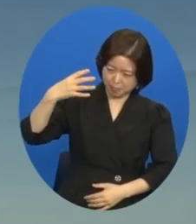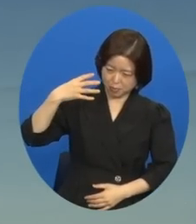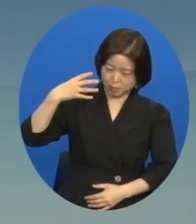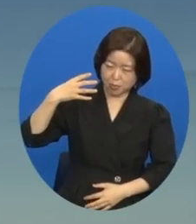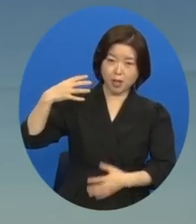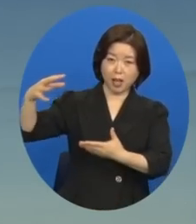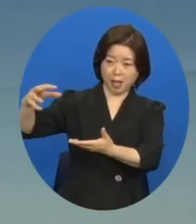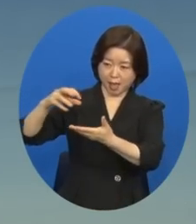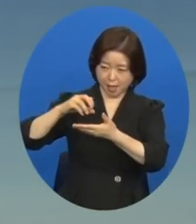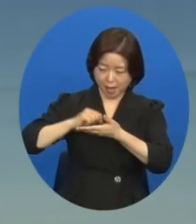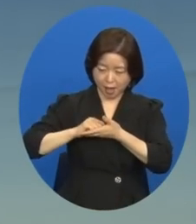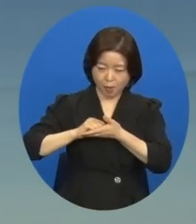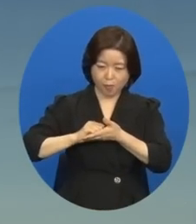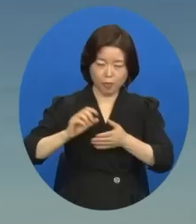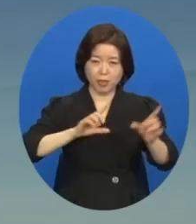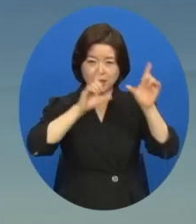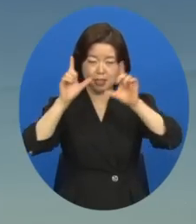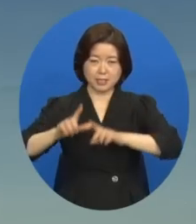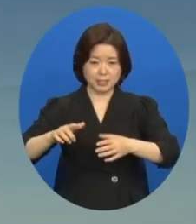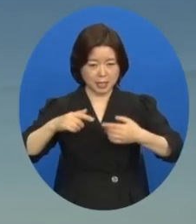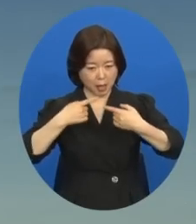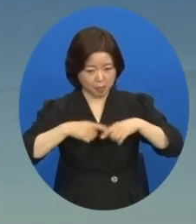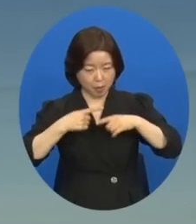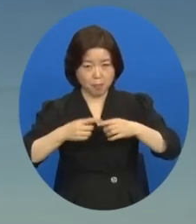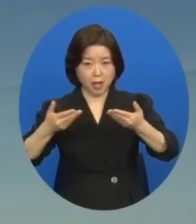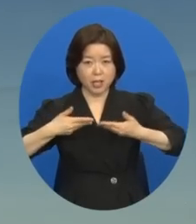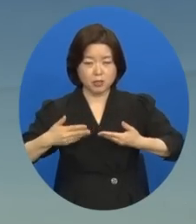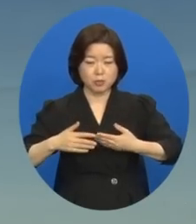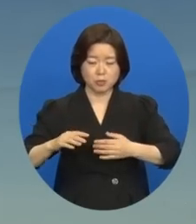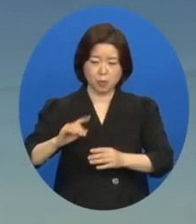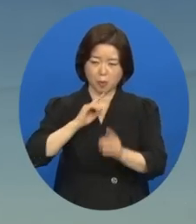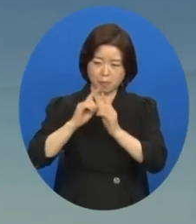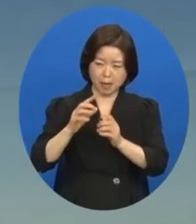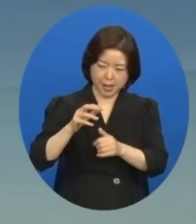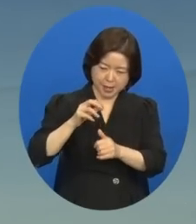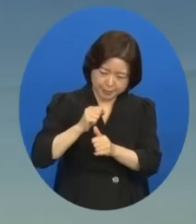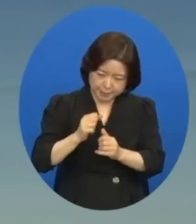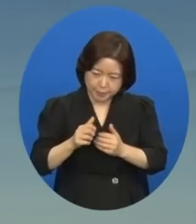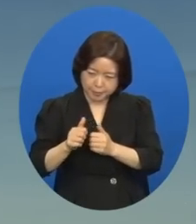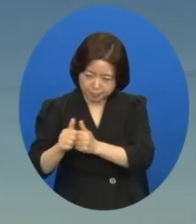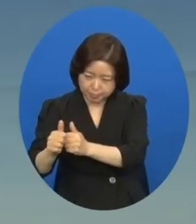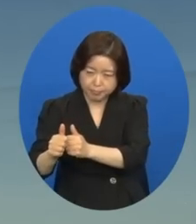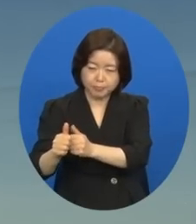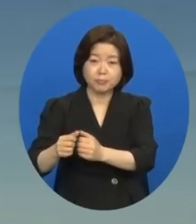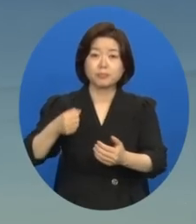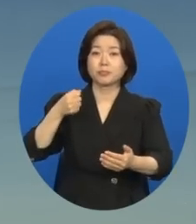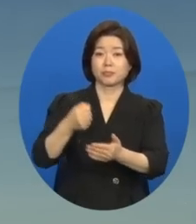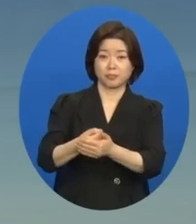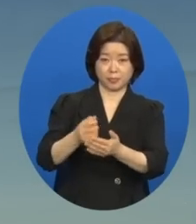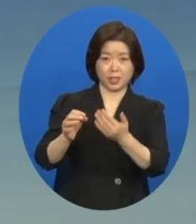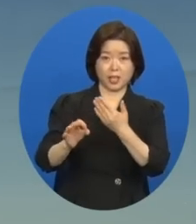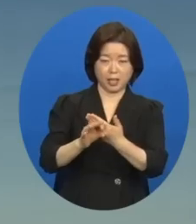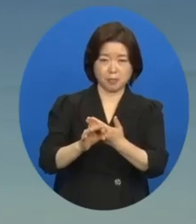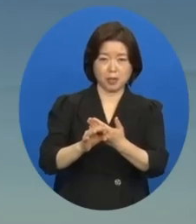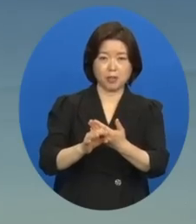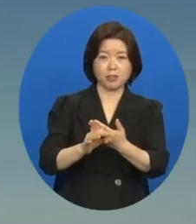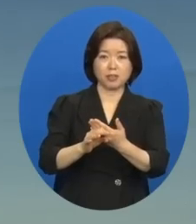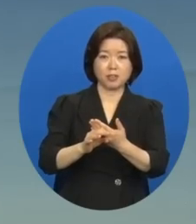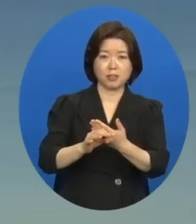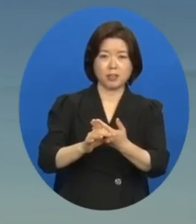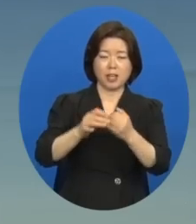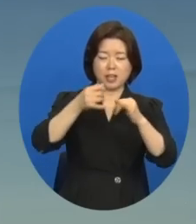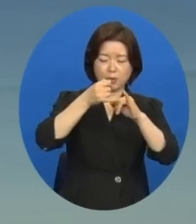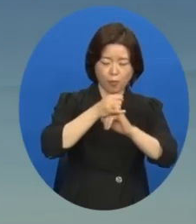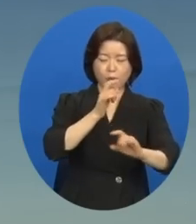내 삶을 해석하고 말씀에 묶이는 삶을 살기로 결단하면 반드시